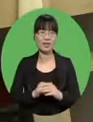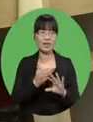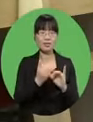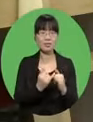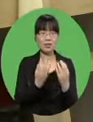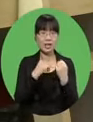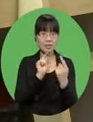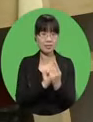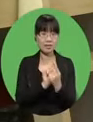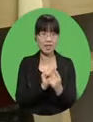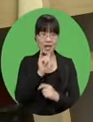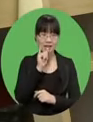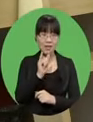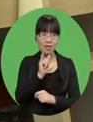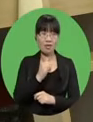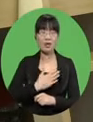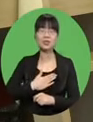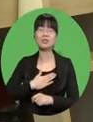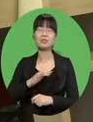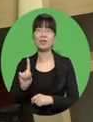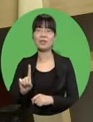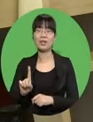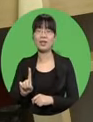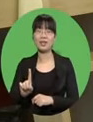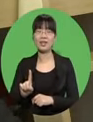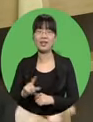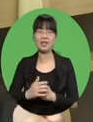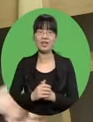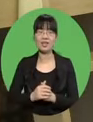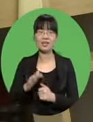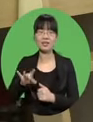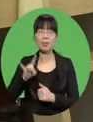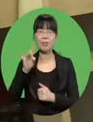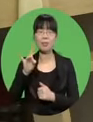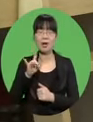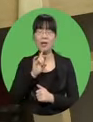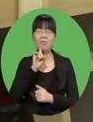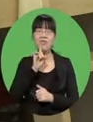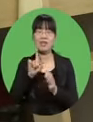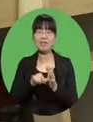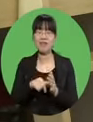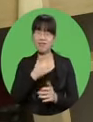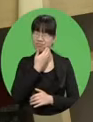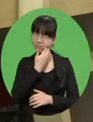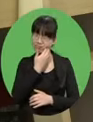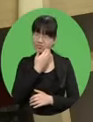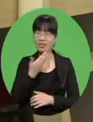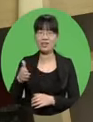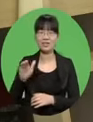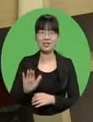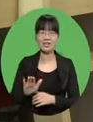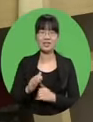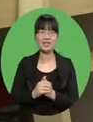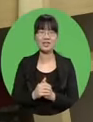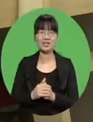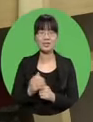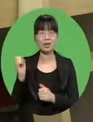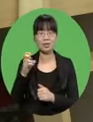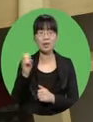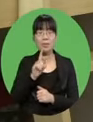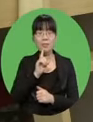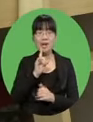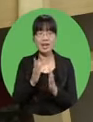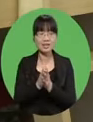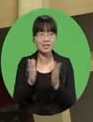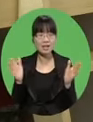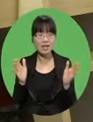들 많이 만나잖아요. 그러면은 기분이 어때요? 근데 첫 번째는 말할 때 쑥스러워요. 근데 자꾸